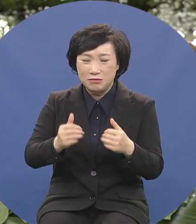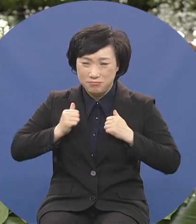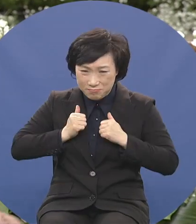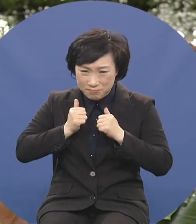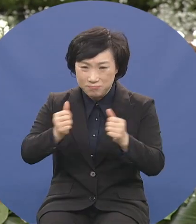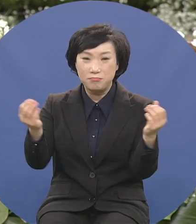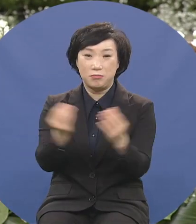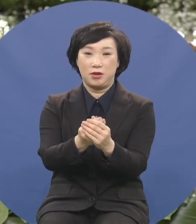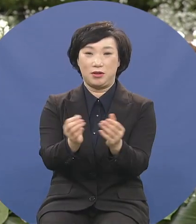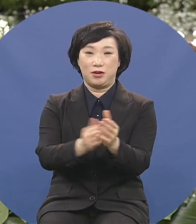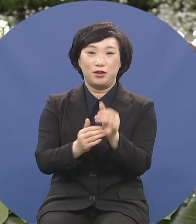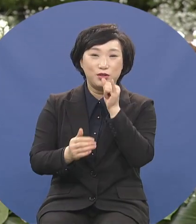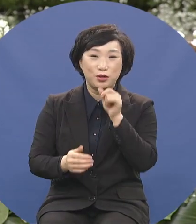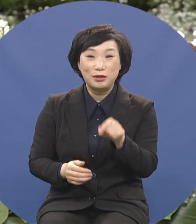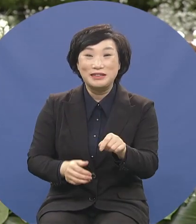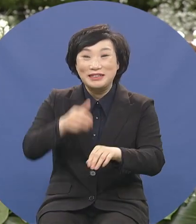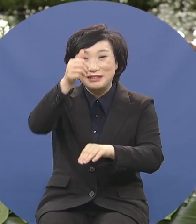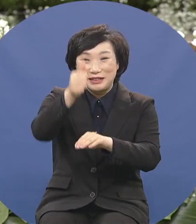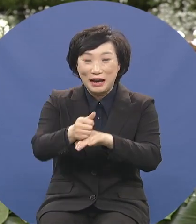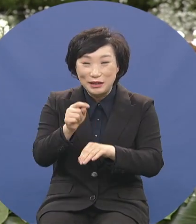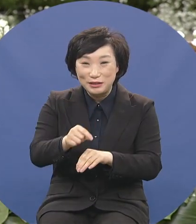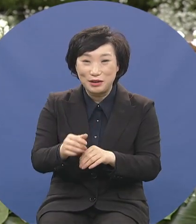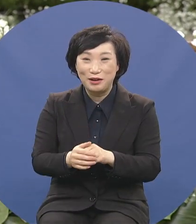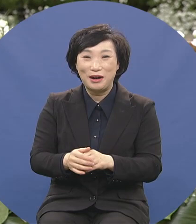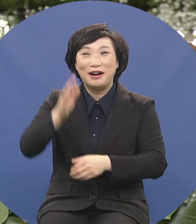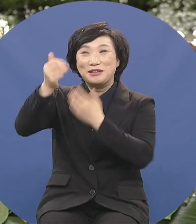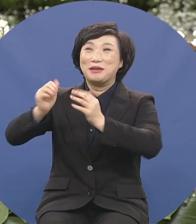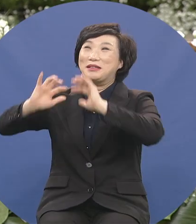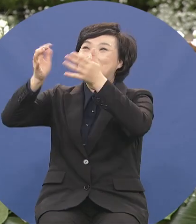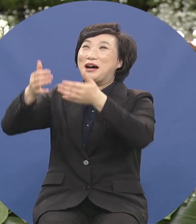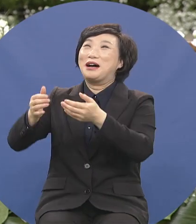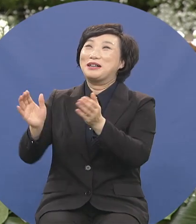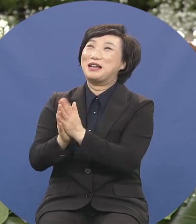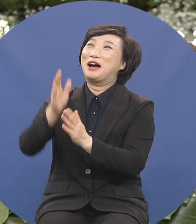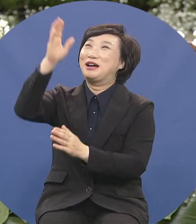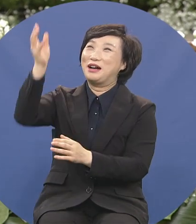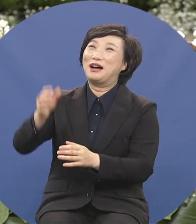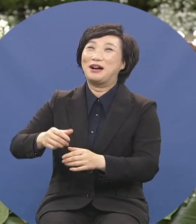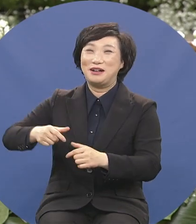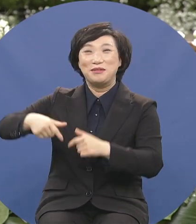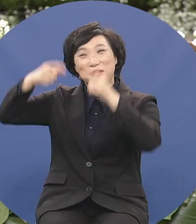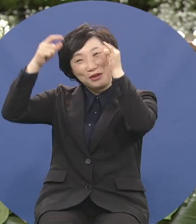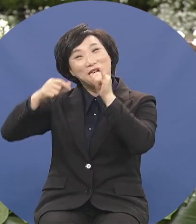완수하니 그 작품이 그 어찌 하늘나라에 찬란하지 않겠느냐 그